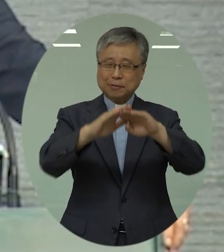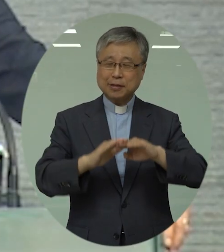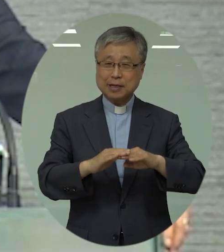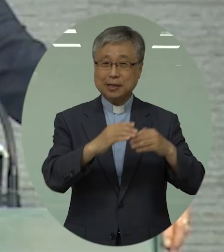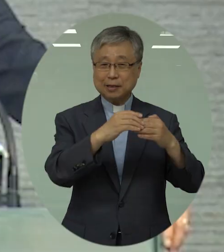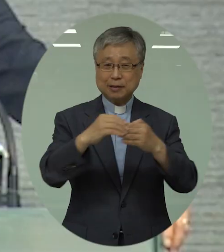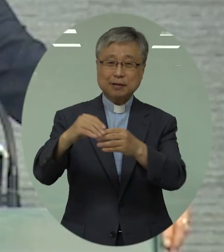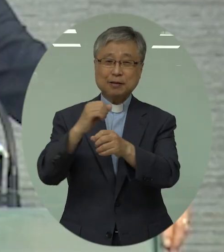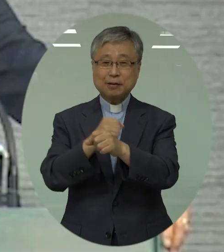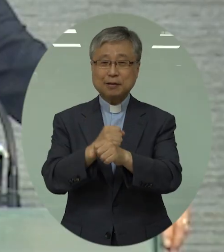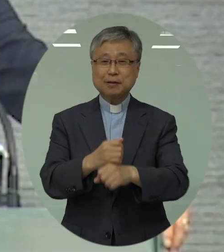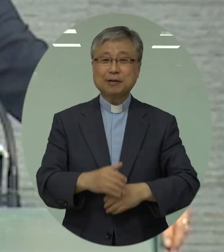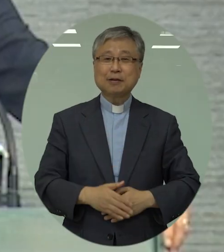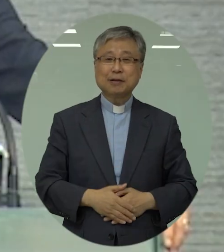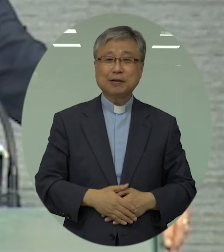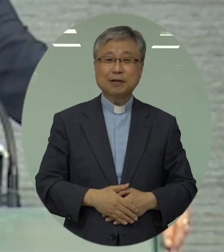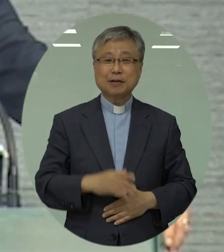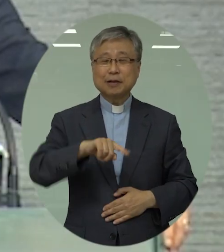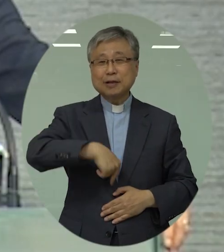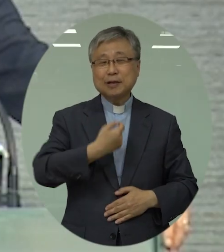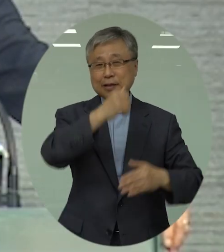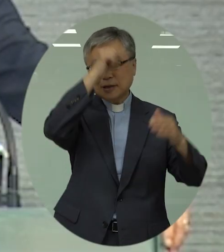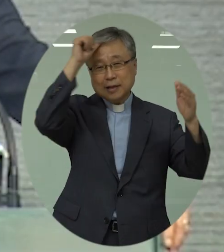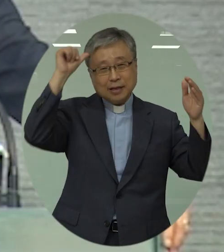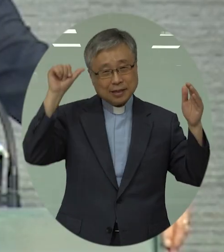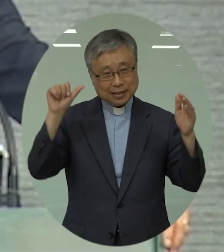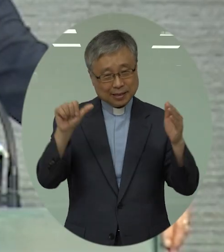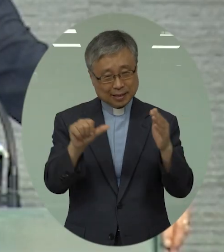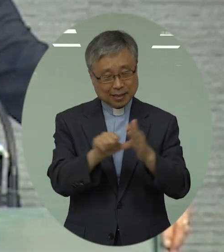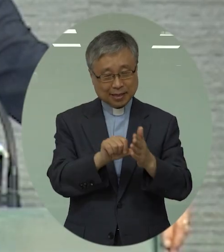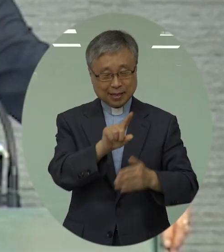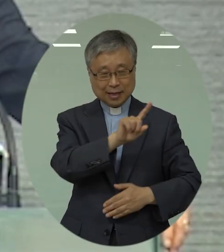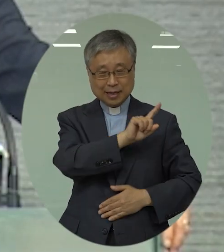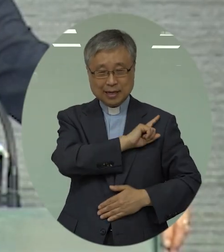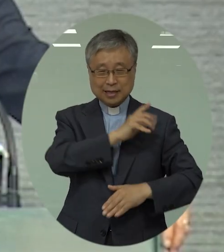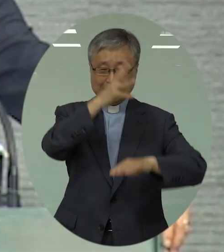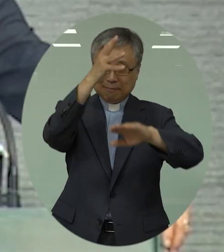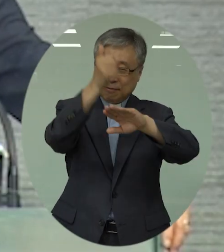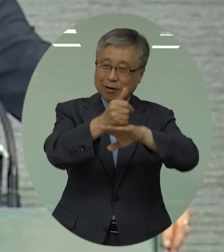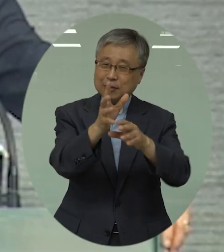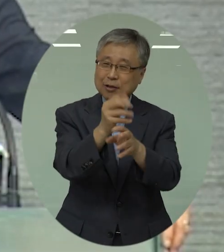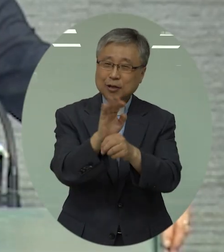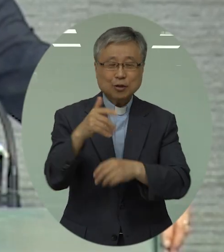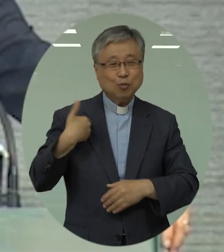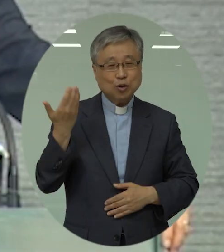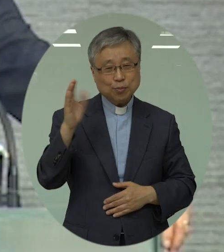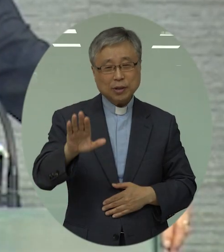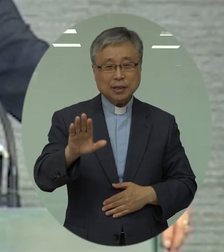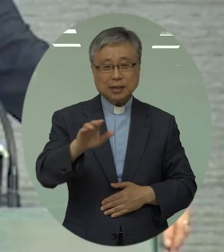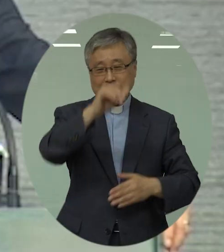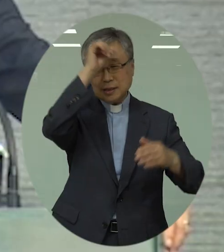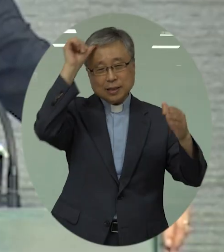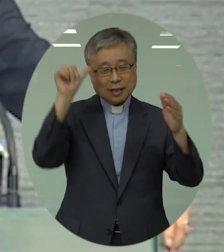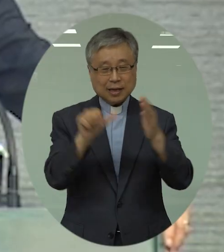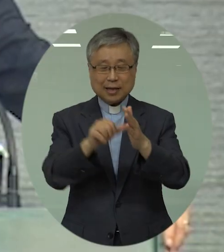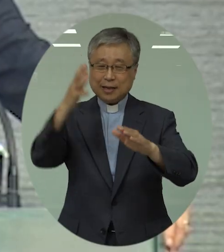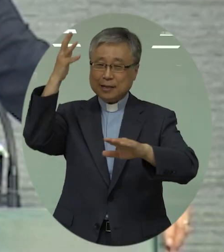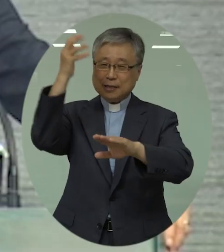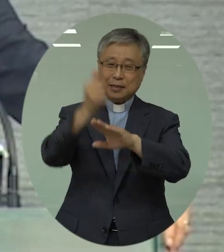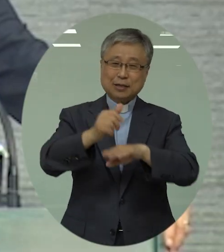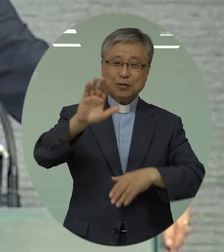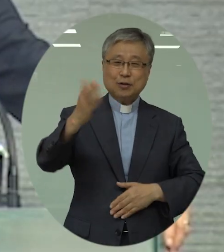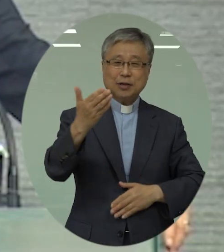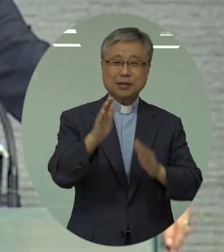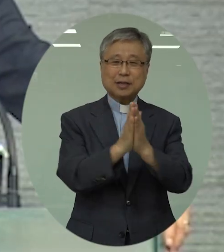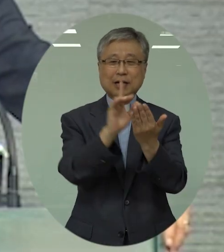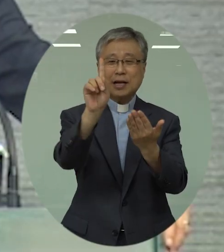그분이 이런 얘기를 해요. 자기 인생의 절정, 그게 언제가 될지 모르지만 인생의 절정이 되면 책을 한 권